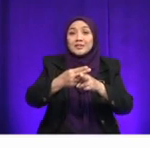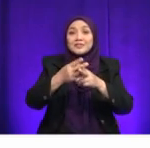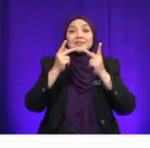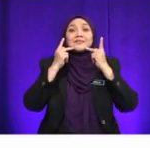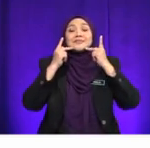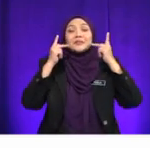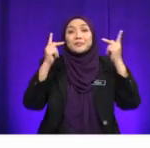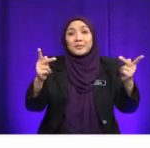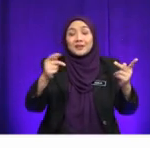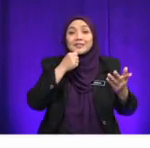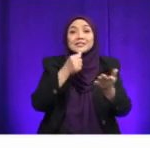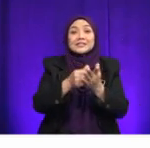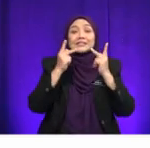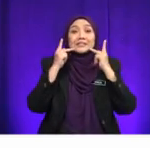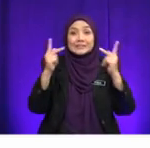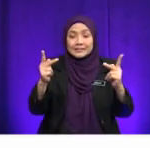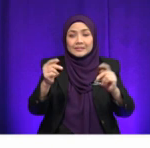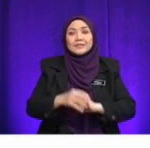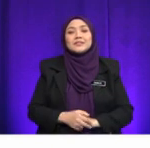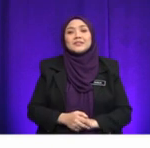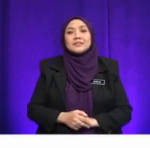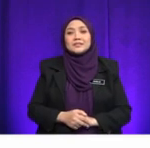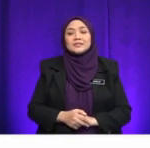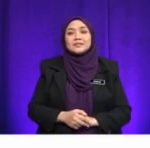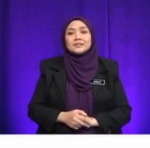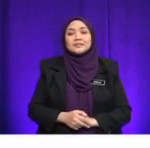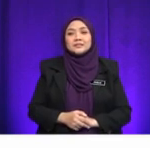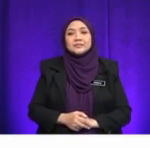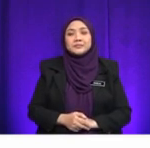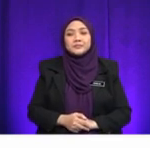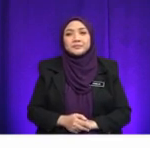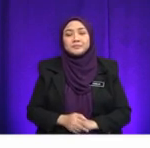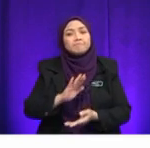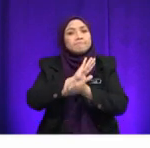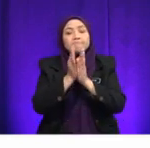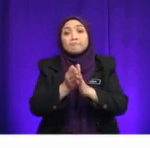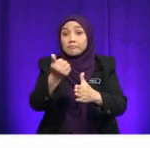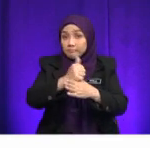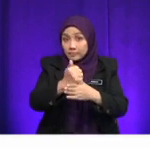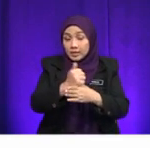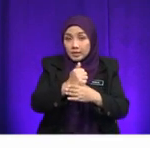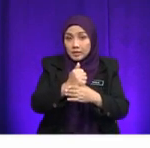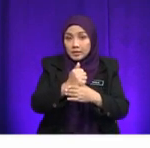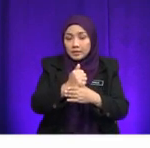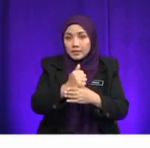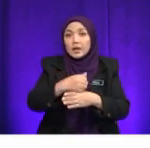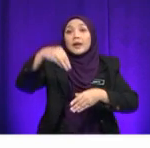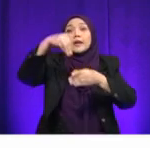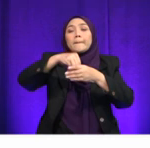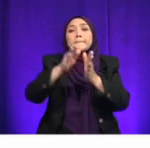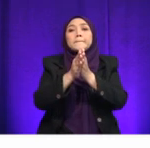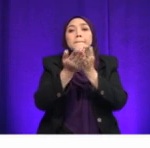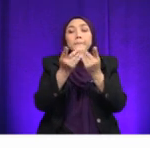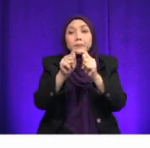menyampaikan eee kritikan penduduk terhadap penyerahan serawat itu Oke jadi antaranya Saya tidak petik dalam buku teks